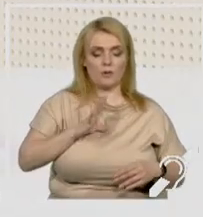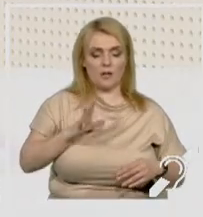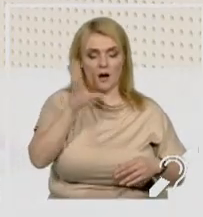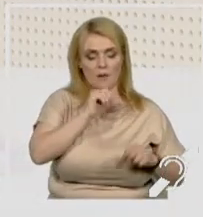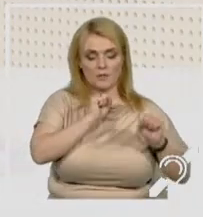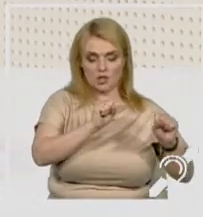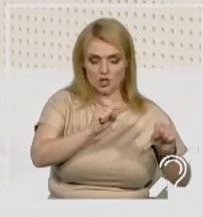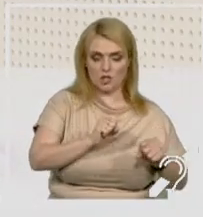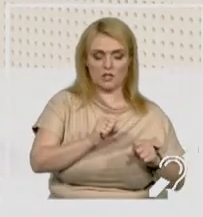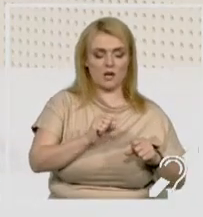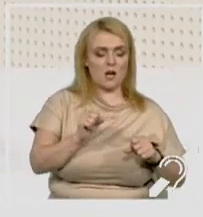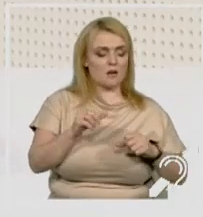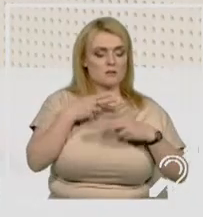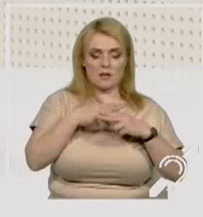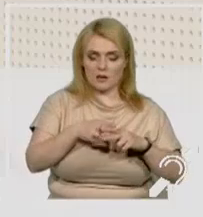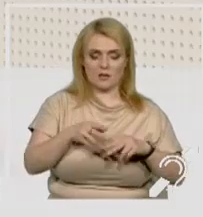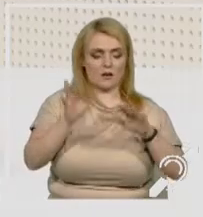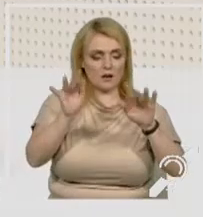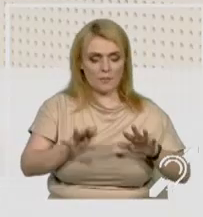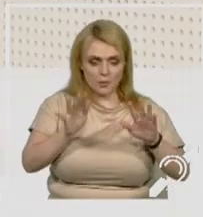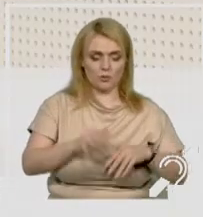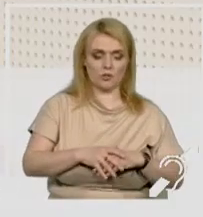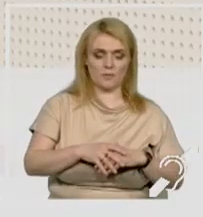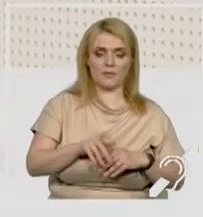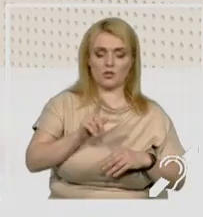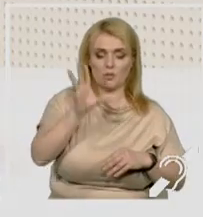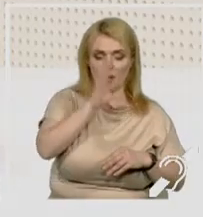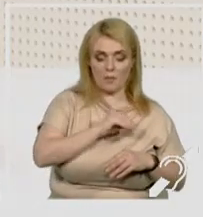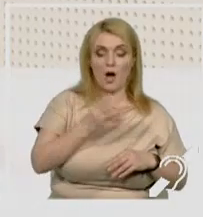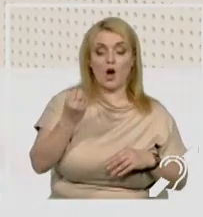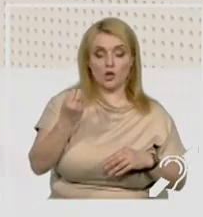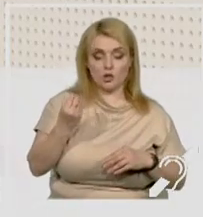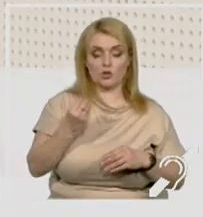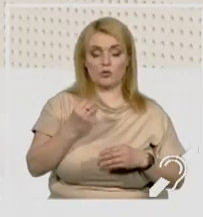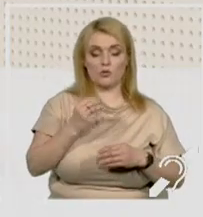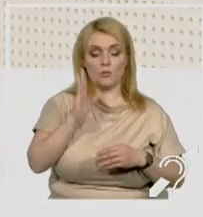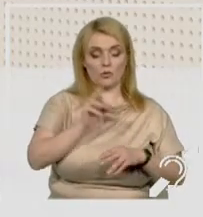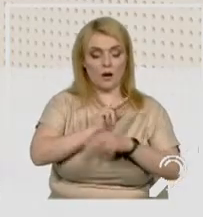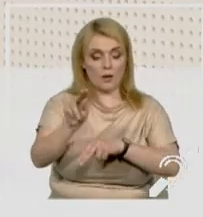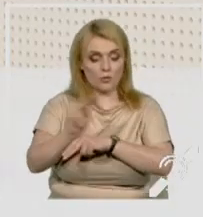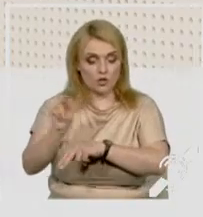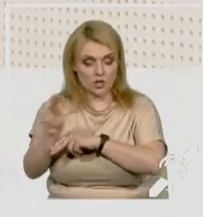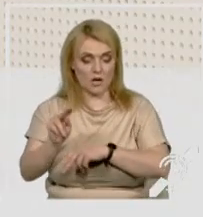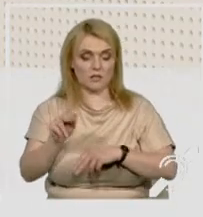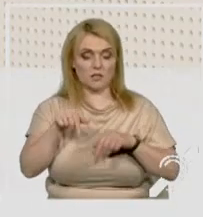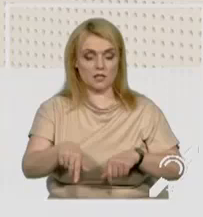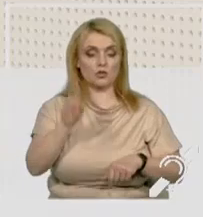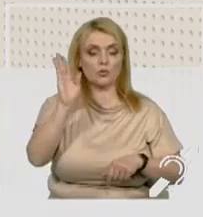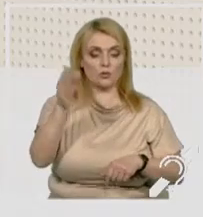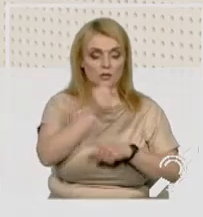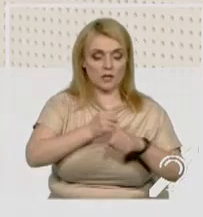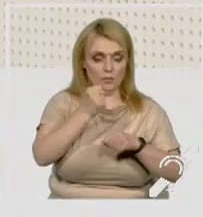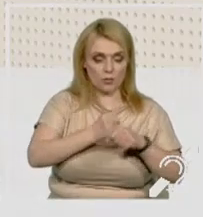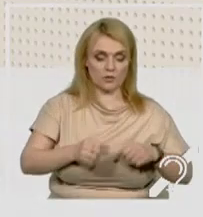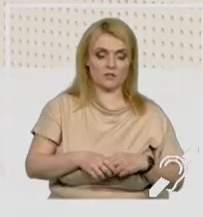echipamente specifice inclusiv echipamente specifice pentru instruire dar și pentru funcționarea însăși a centrului astăzi